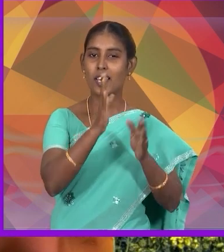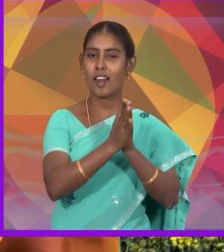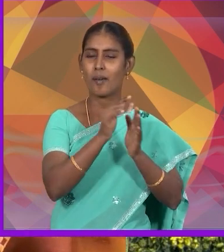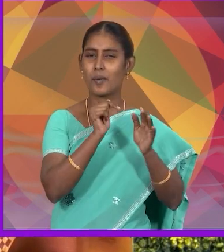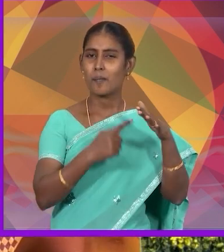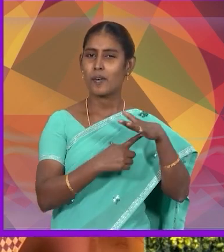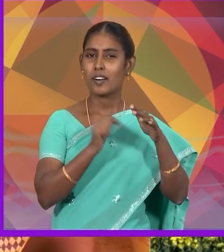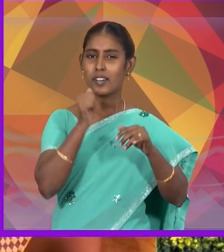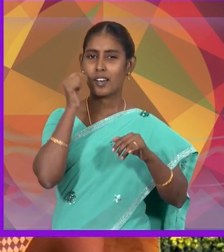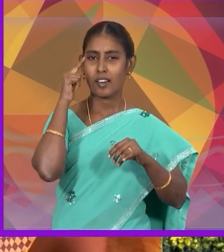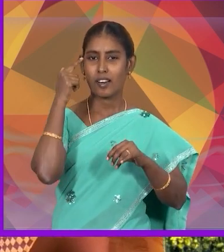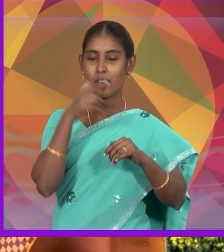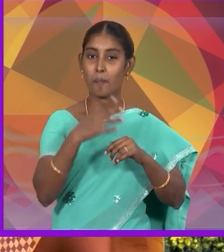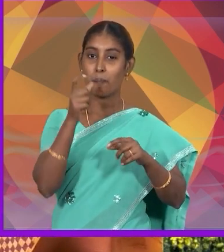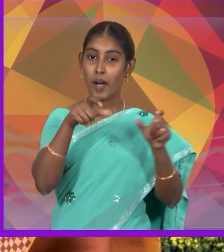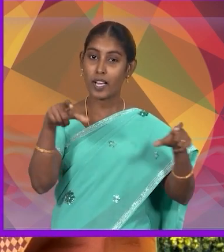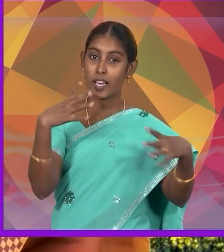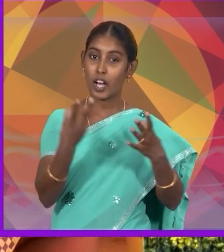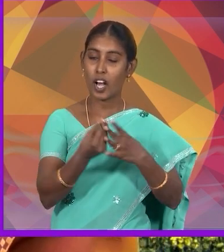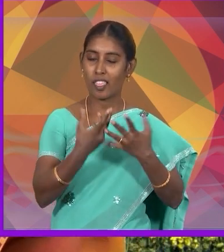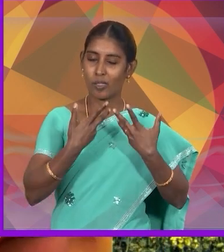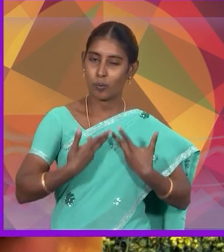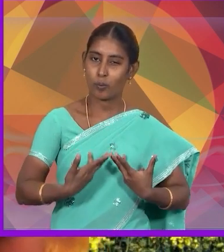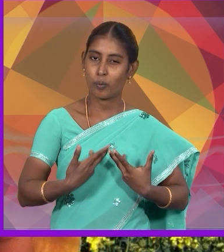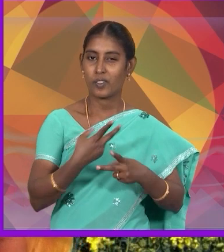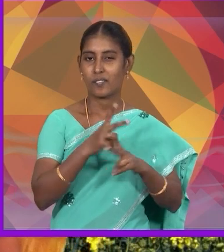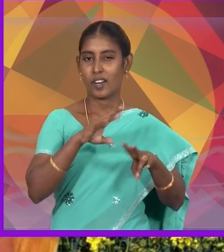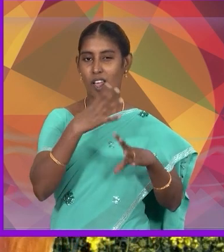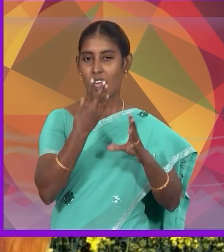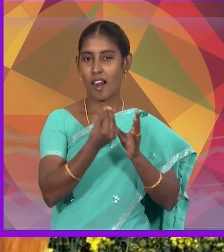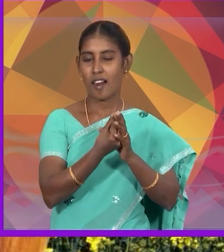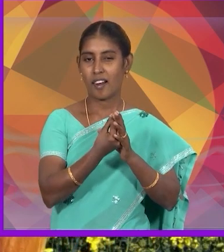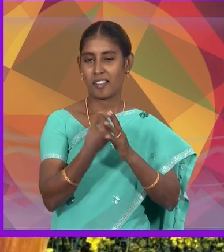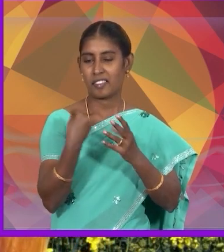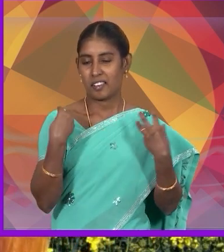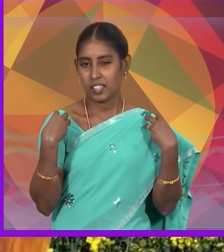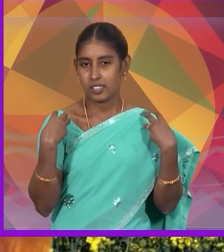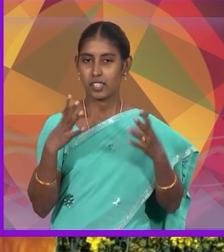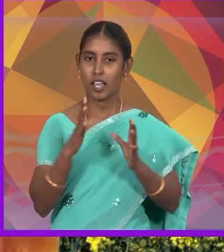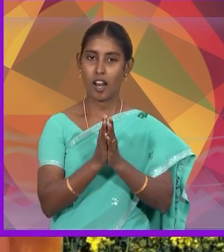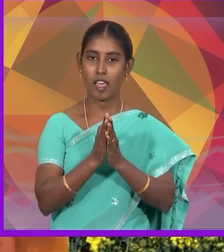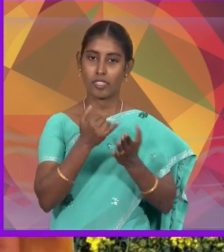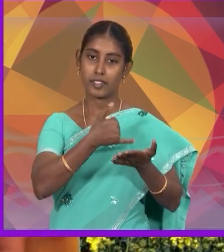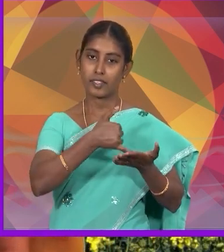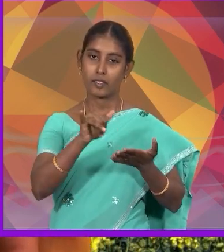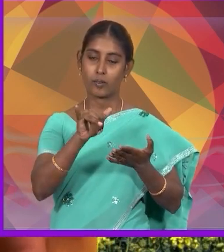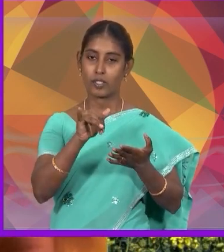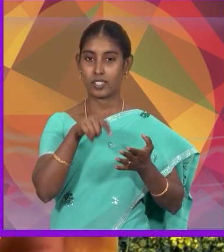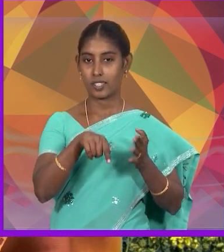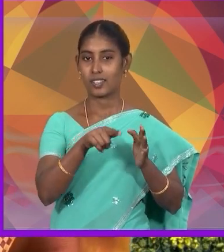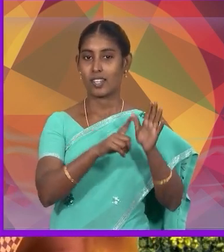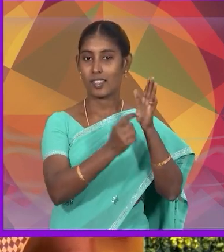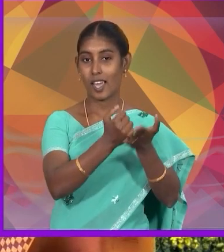அவங்க உழைக்கக்கூடிய போது உடல் சோர்வையும் அந்த வழியையும் போக்கக்கூடியதாக இந்த பாடல் அமைஞ்சிருக்கு.